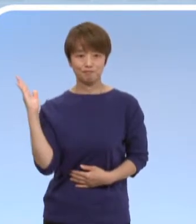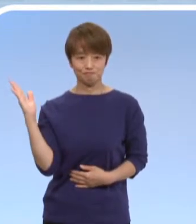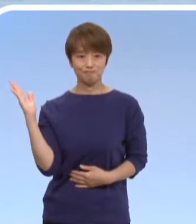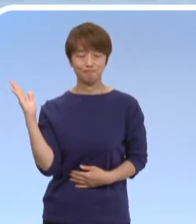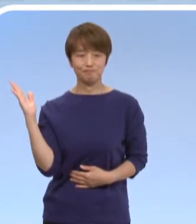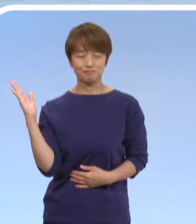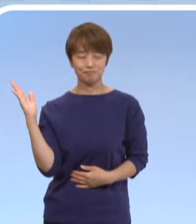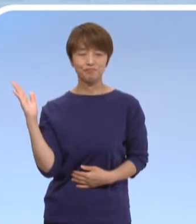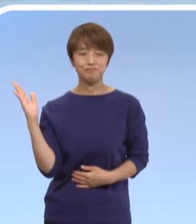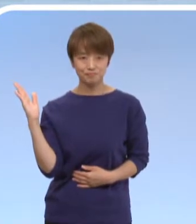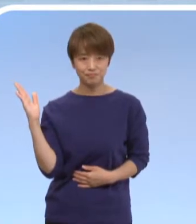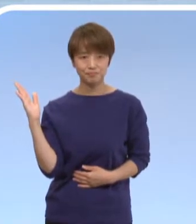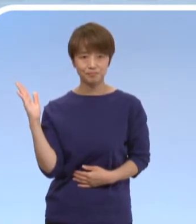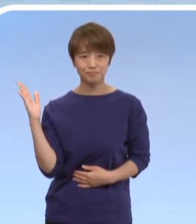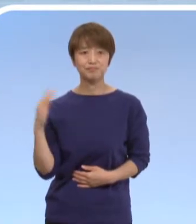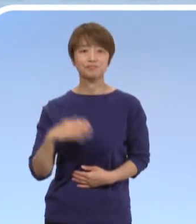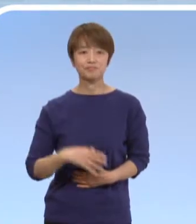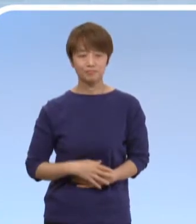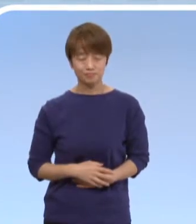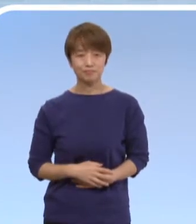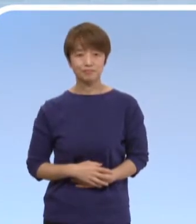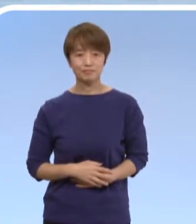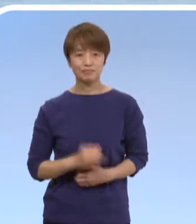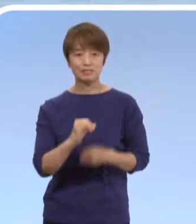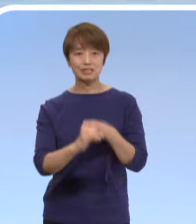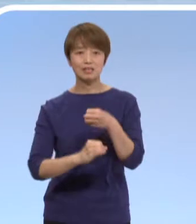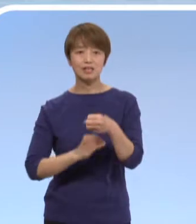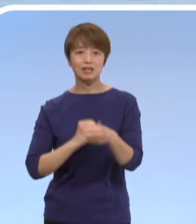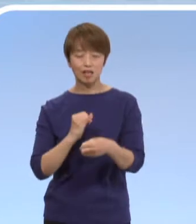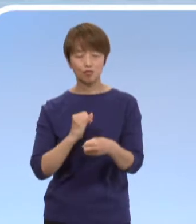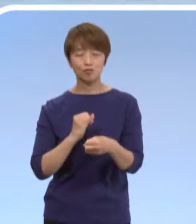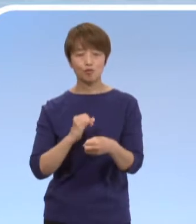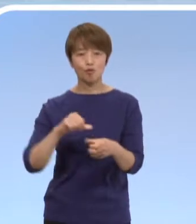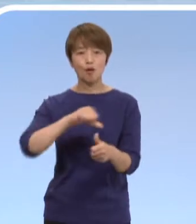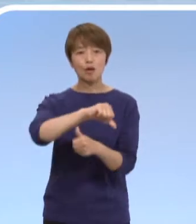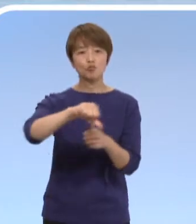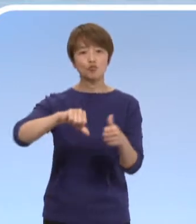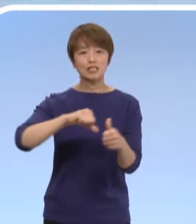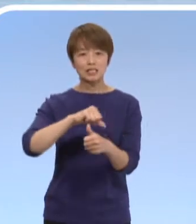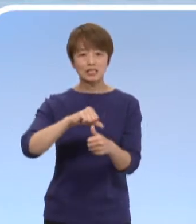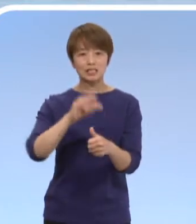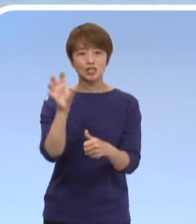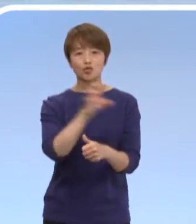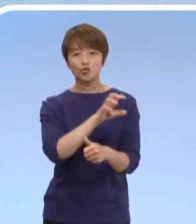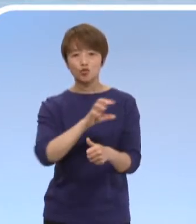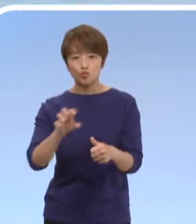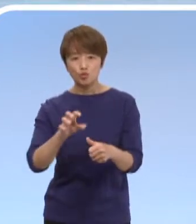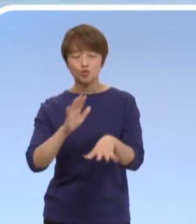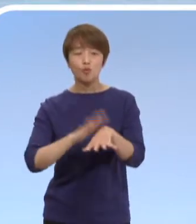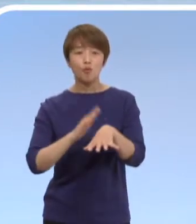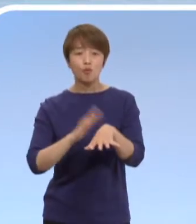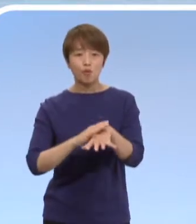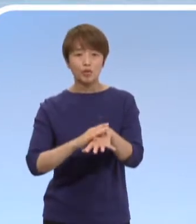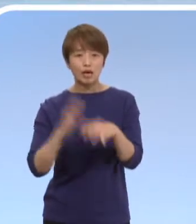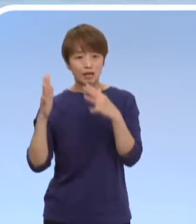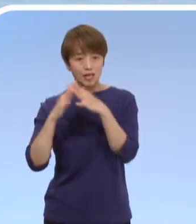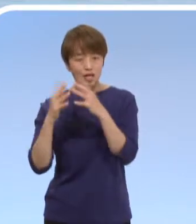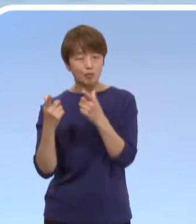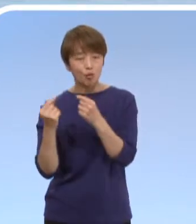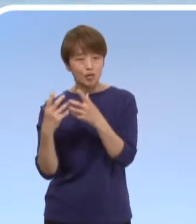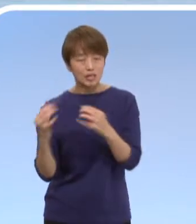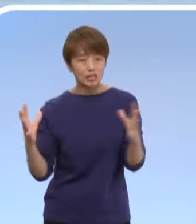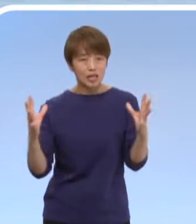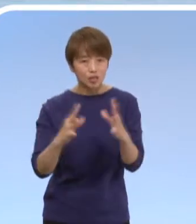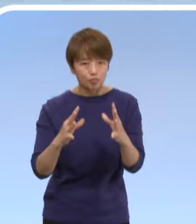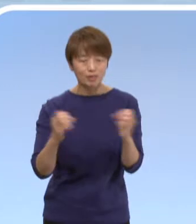次にウェブ居場所ココカフェ。オンラインアプリ Zoom を使って同じ悩みを抱える女性